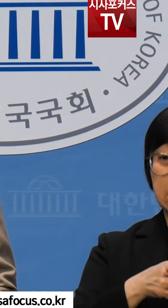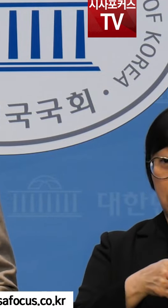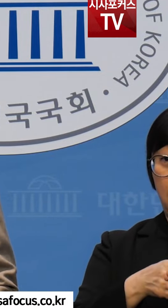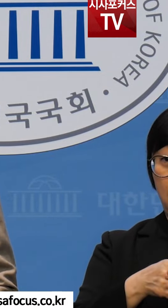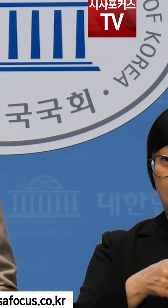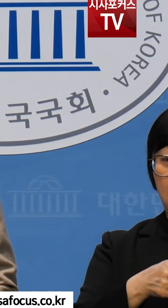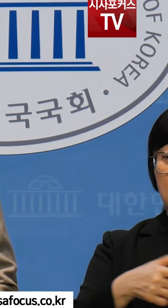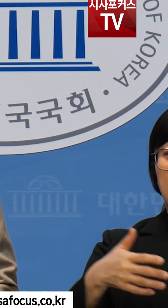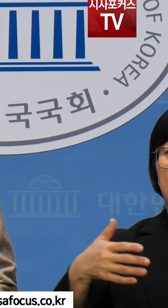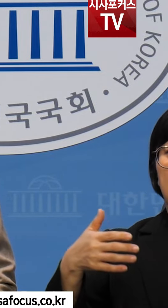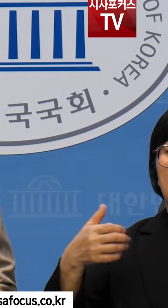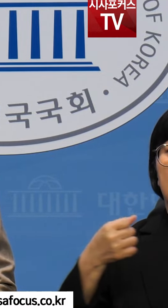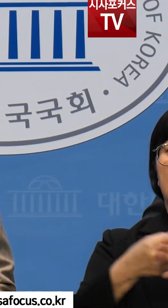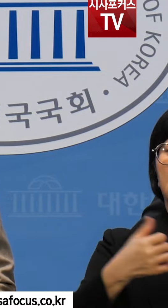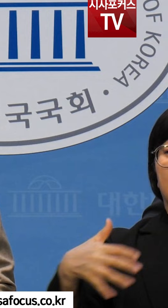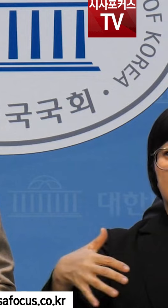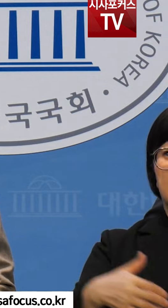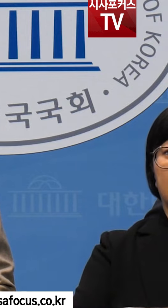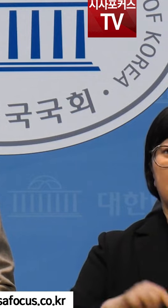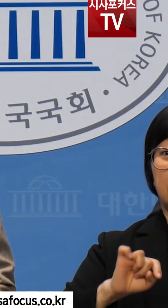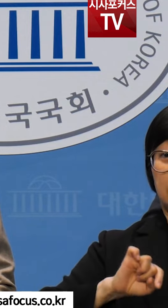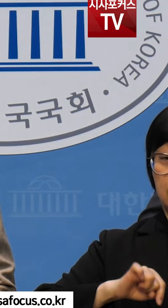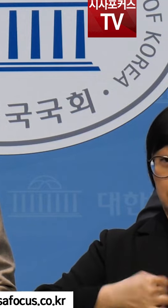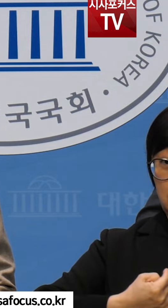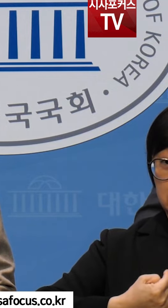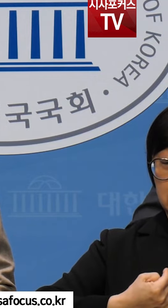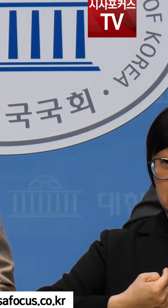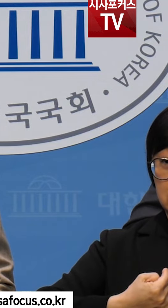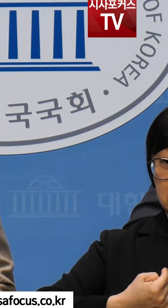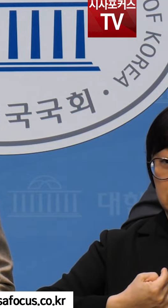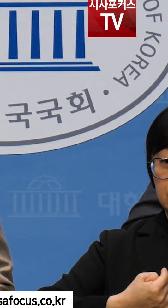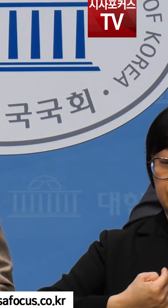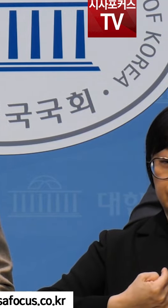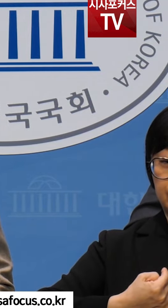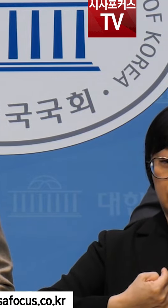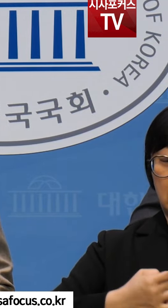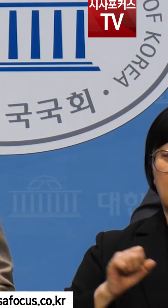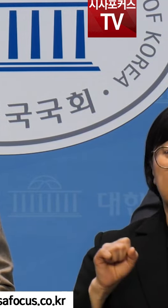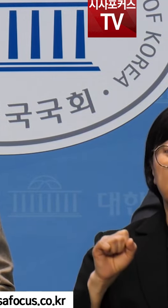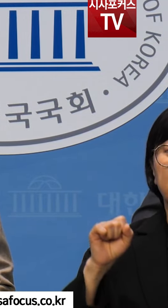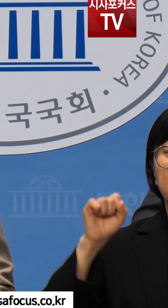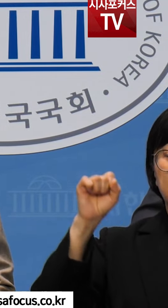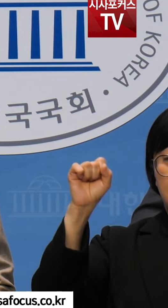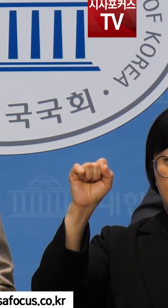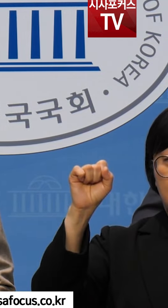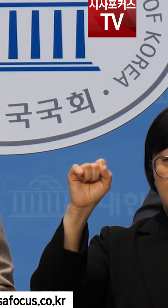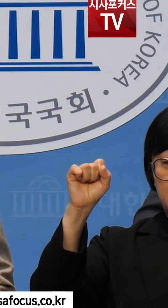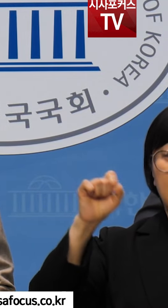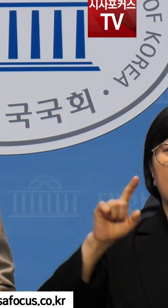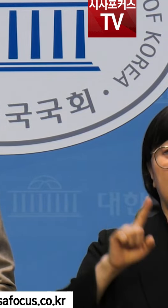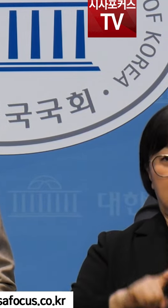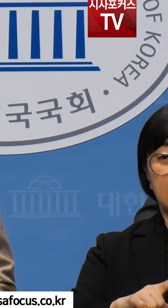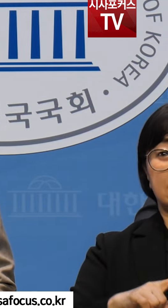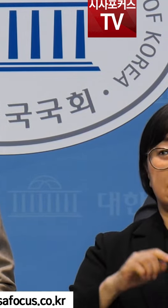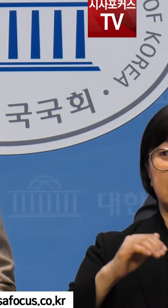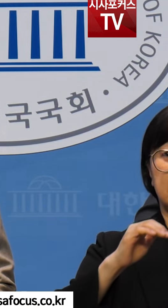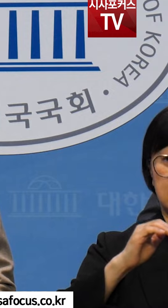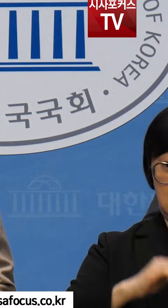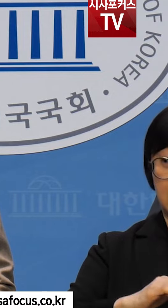결정이 아직까지 나고 있지 않아서 본인은 이제 피선거권을 지금 굉장히 제약을 받고 있는 상태입니다.